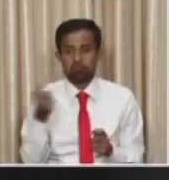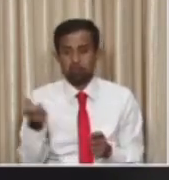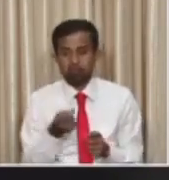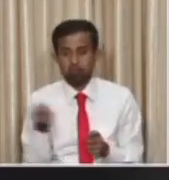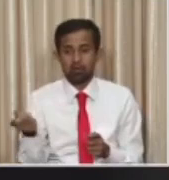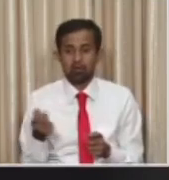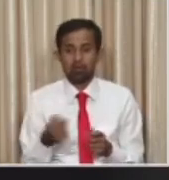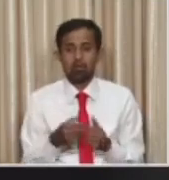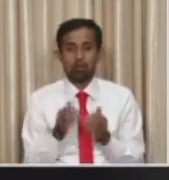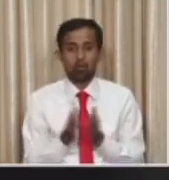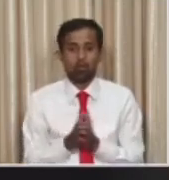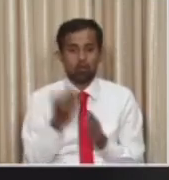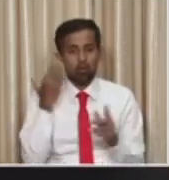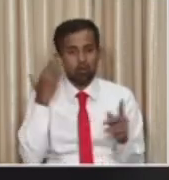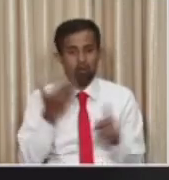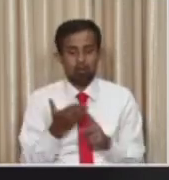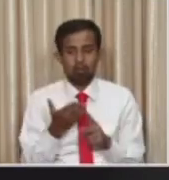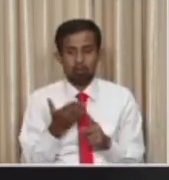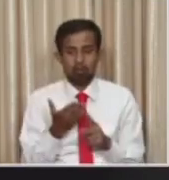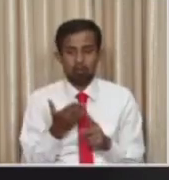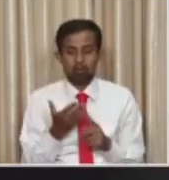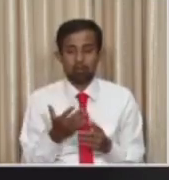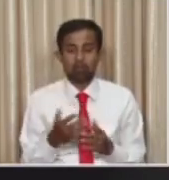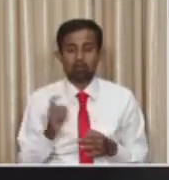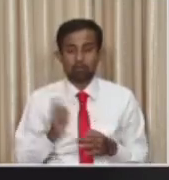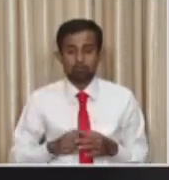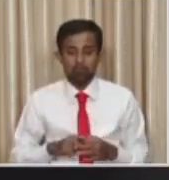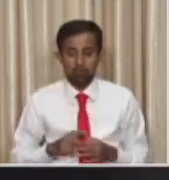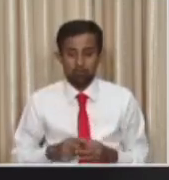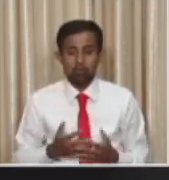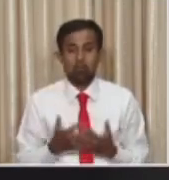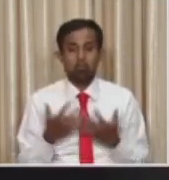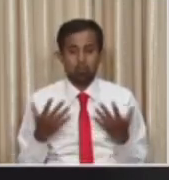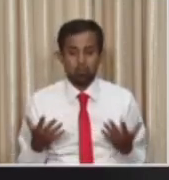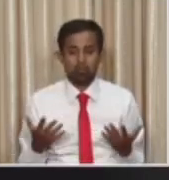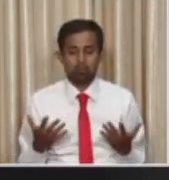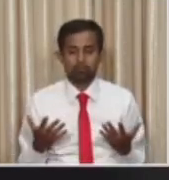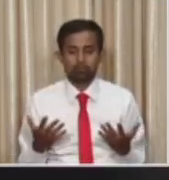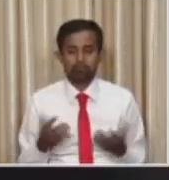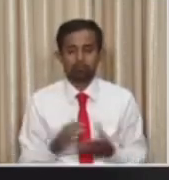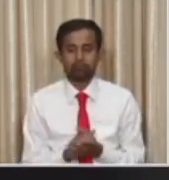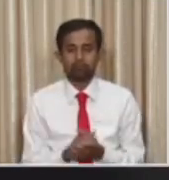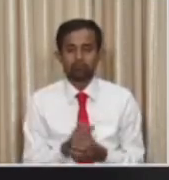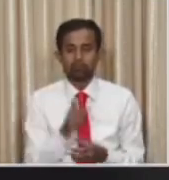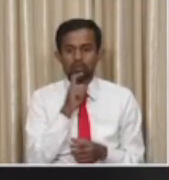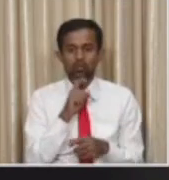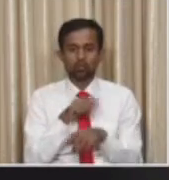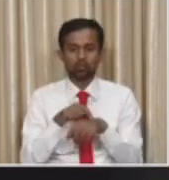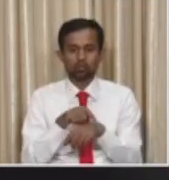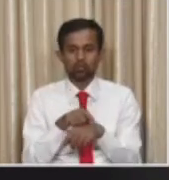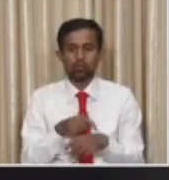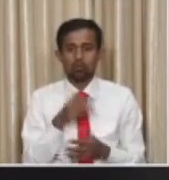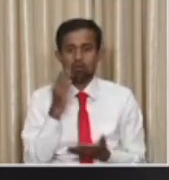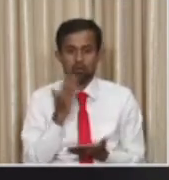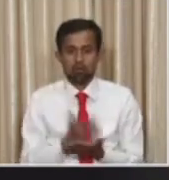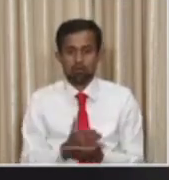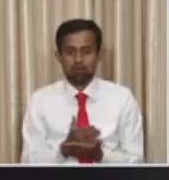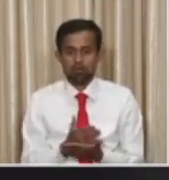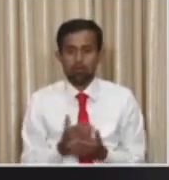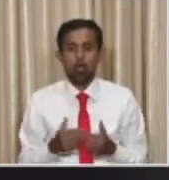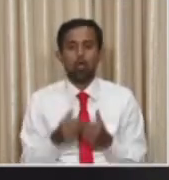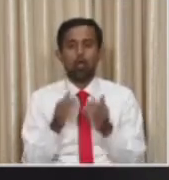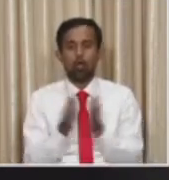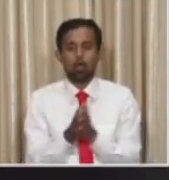එකක්ම සම්බන්ධයෙන් ඒ අයට ලොකු ප්‍රශ්න ගොඩකට මුහුණ දෙන්න වෙලා තියෙනවා. ඉතින් නඩු ප්‍රමාදය වළක්වා ගන්න